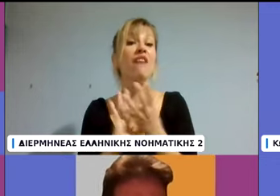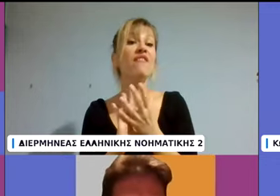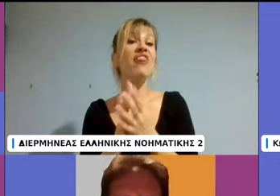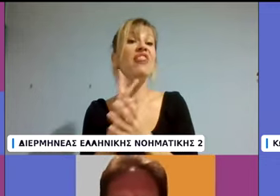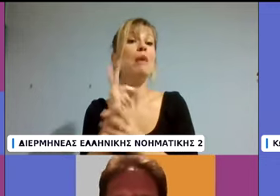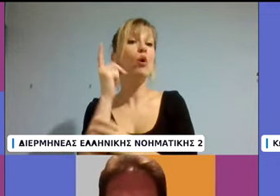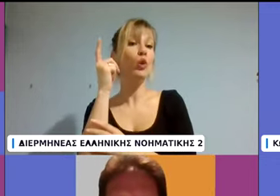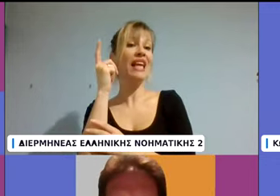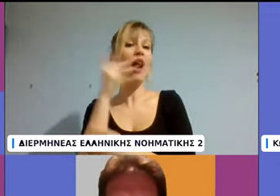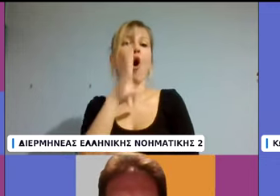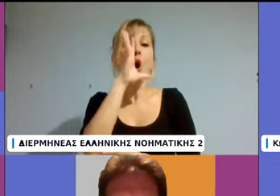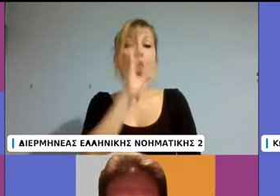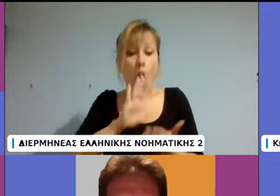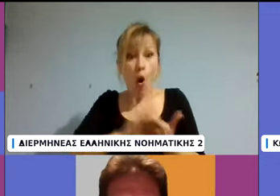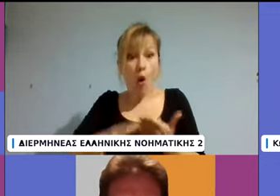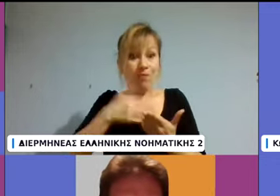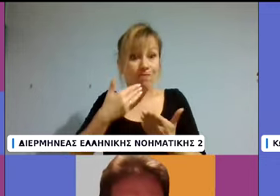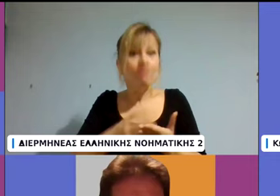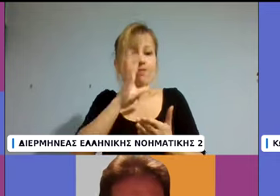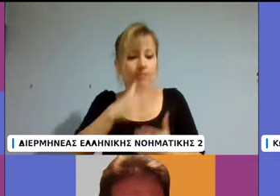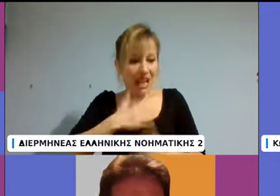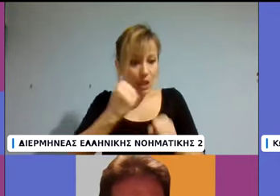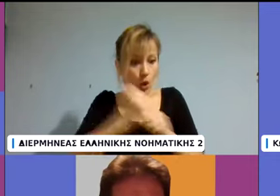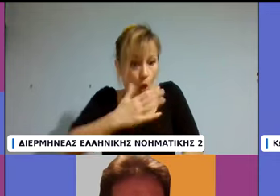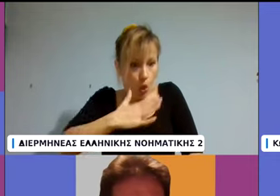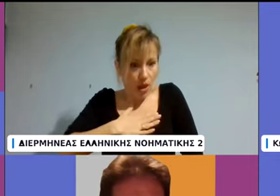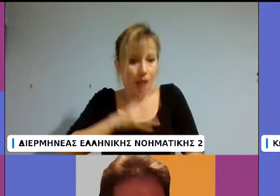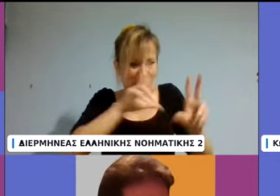ο επιμελητής όχι. Βεβαίως. Εννοείται, ναι.